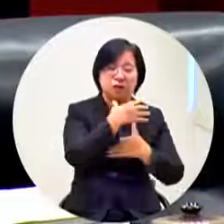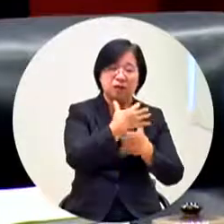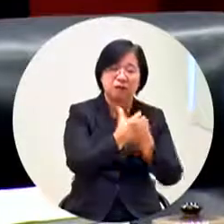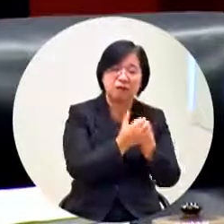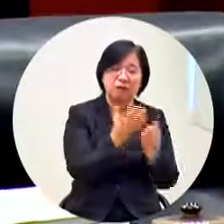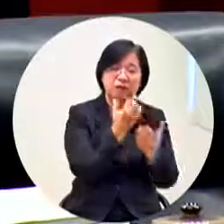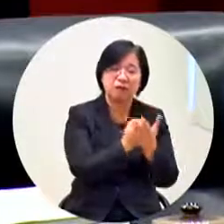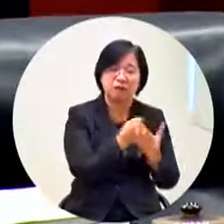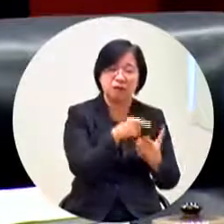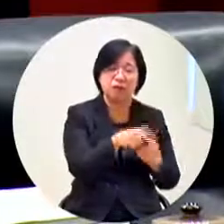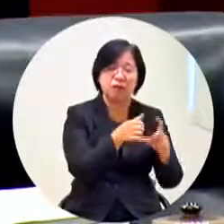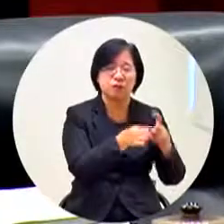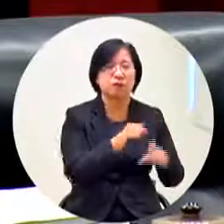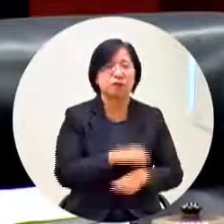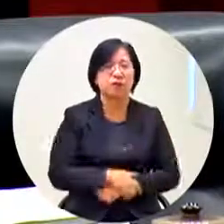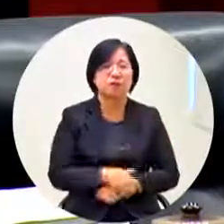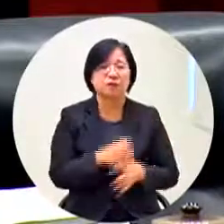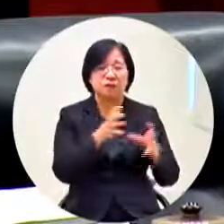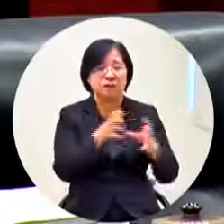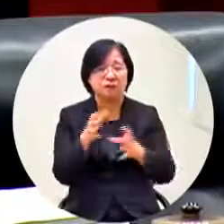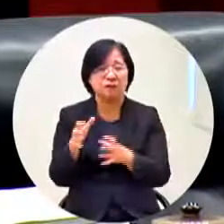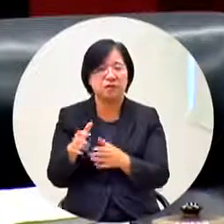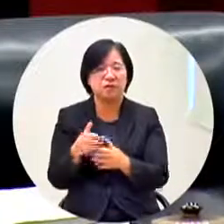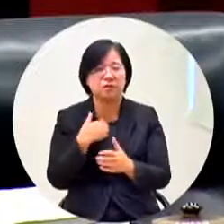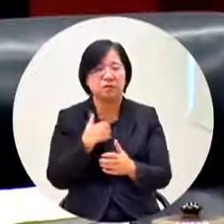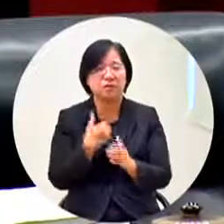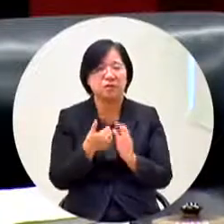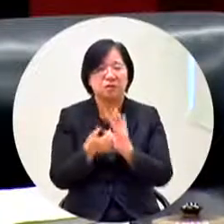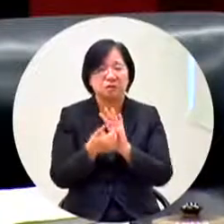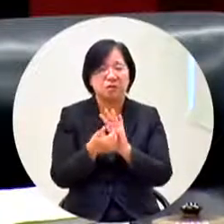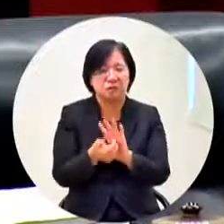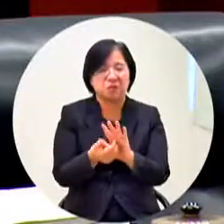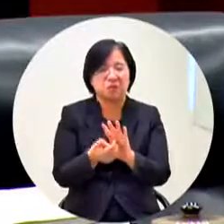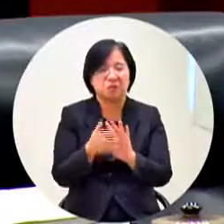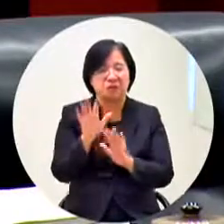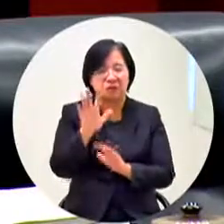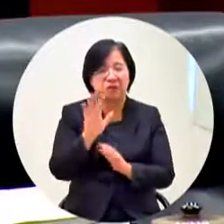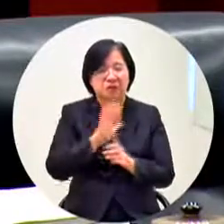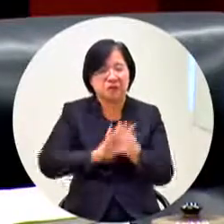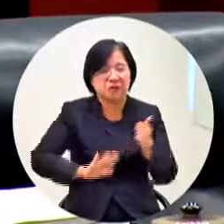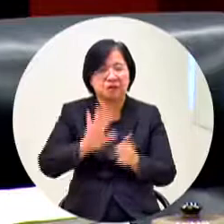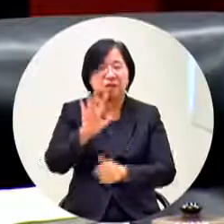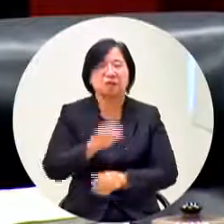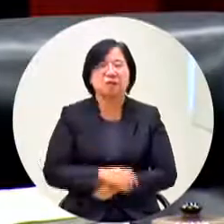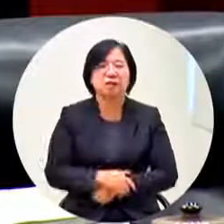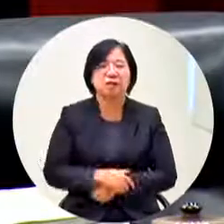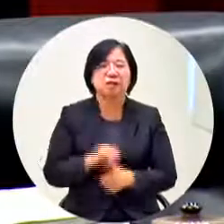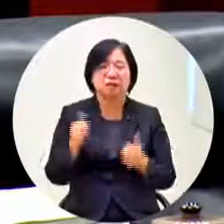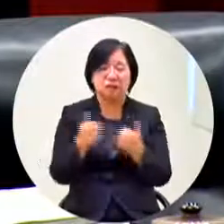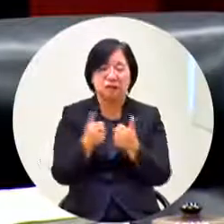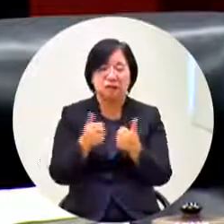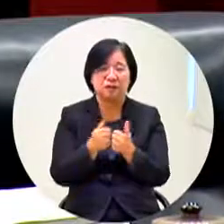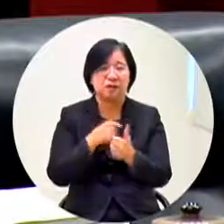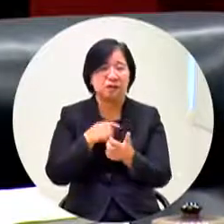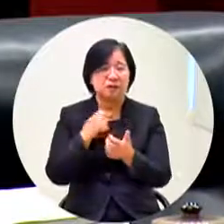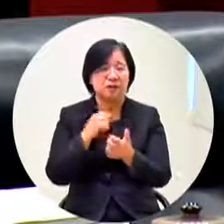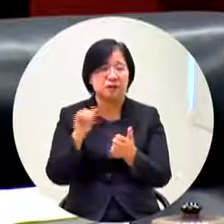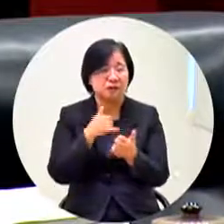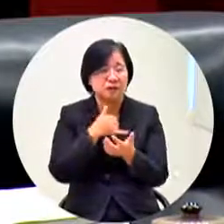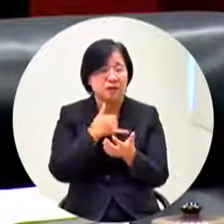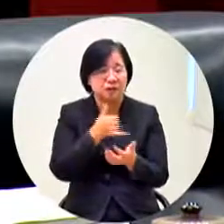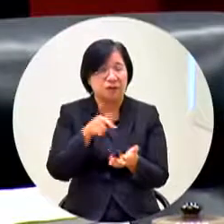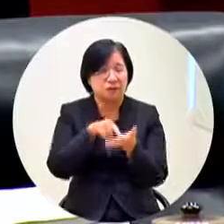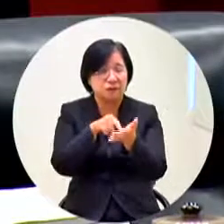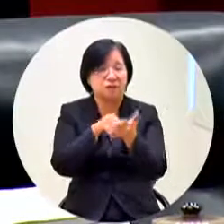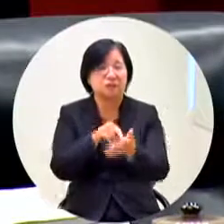方都建设都给挡住了，然后放在那边。后来经过我们议会多次的予以申请，民建里这个区